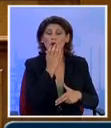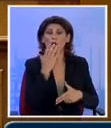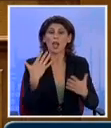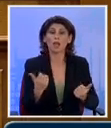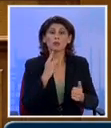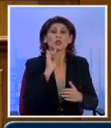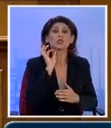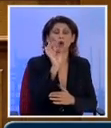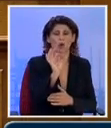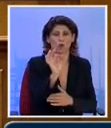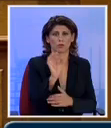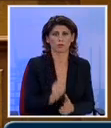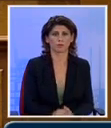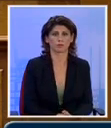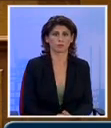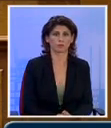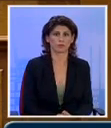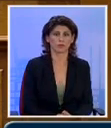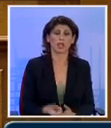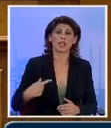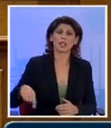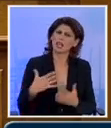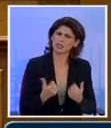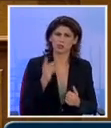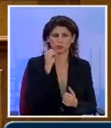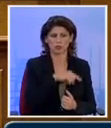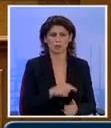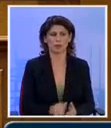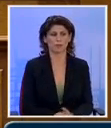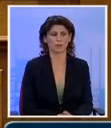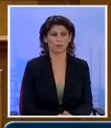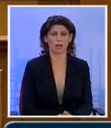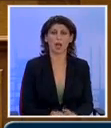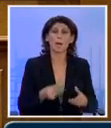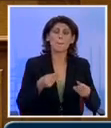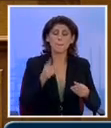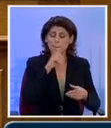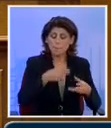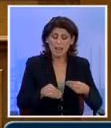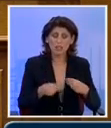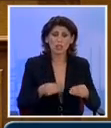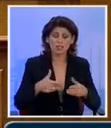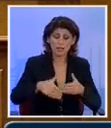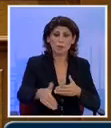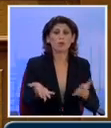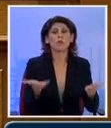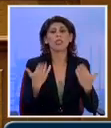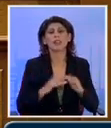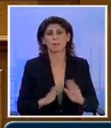έχουμε το στόχο μας. Οι άλλοι ας έχουν το ψέμα. Γιατί πλαστογραφείται ένα μέλλον που δεν